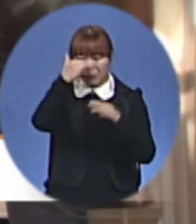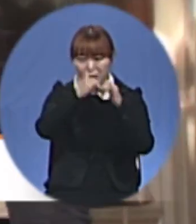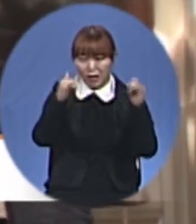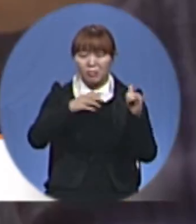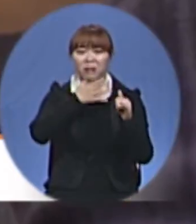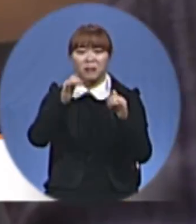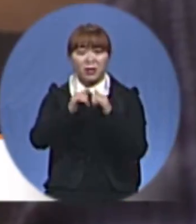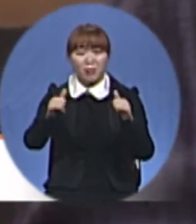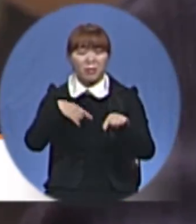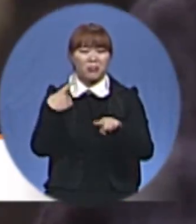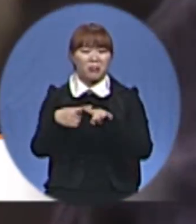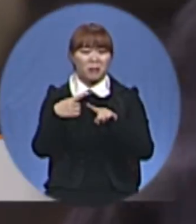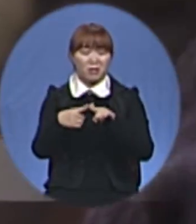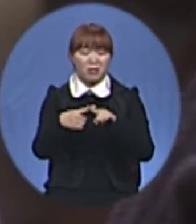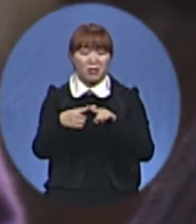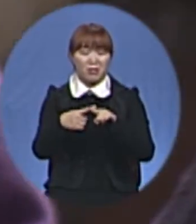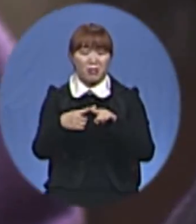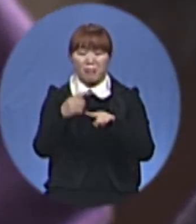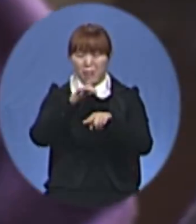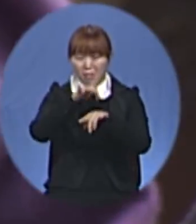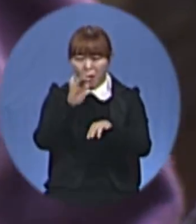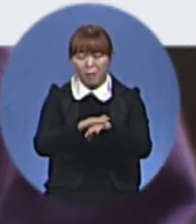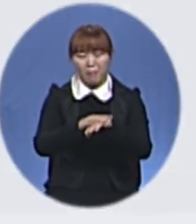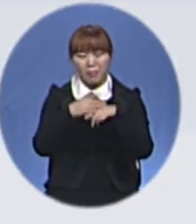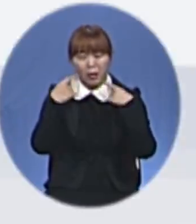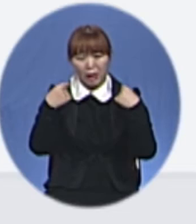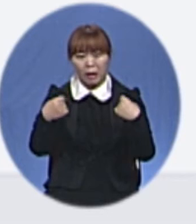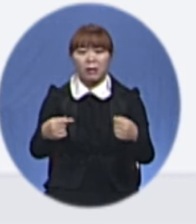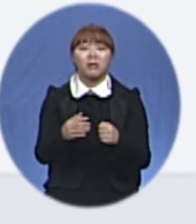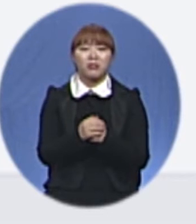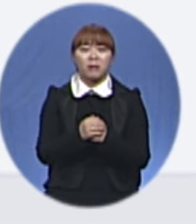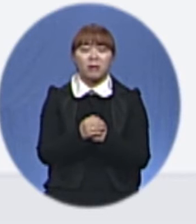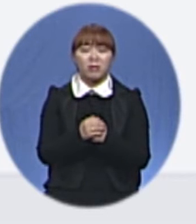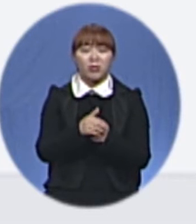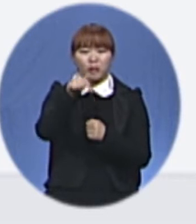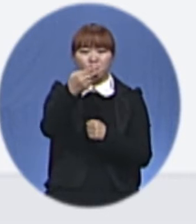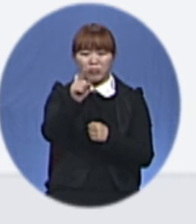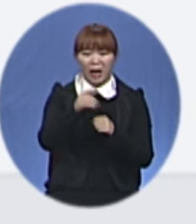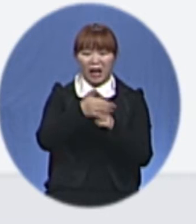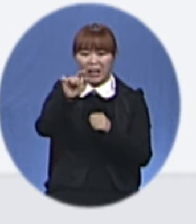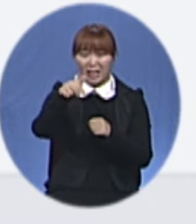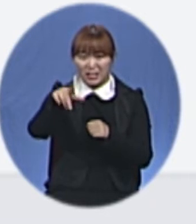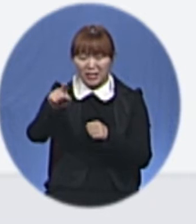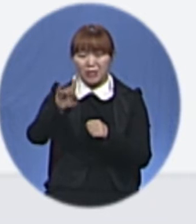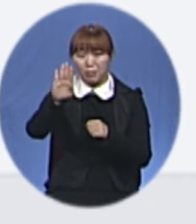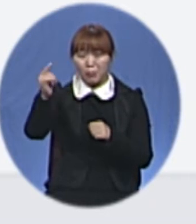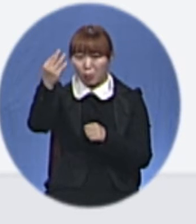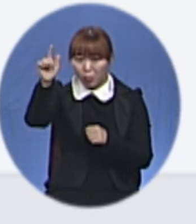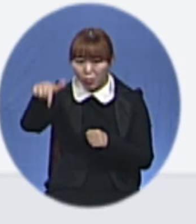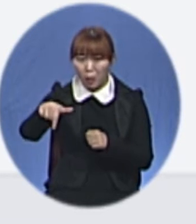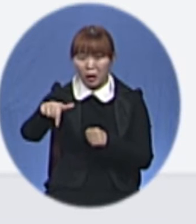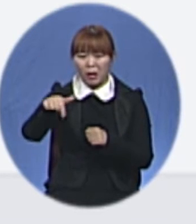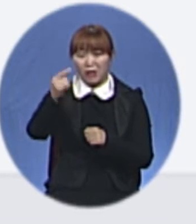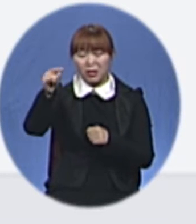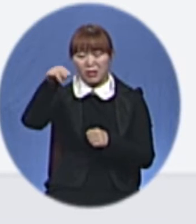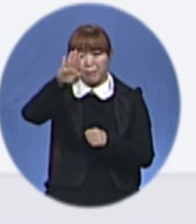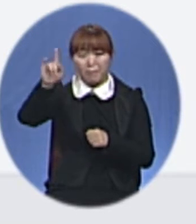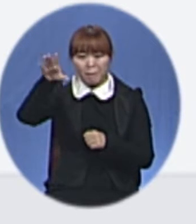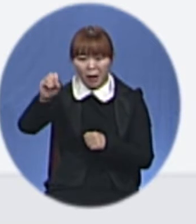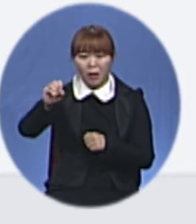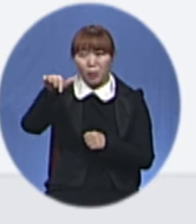젊은이부터 어르신까지 입버릇처럼 사용합니다. 구라나 간지, 뽀록, 대빵, 꼬봉이라는